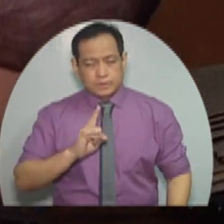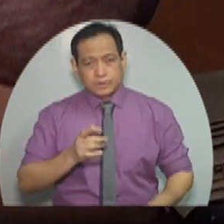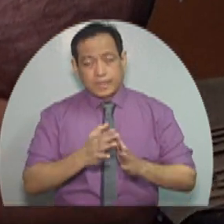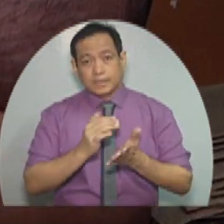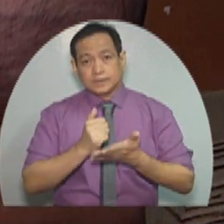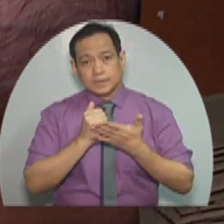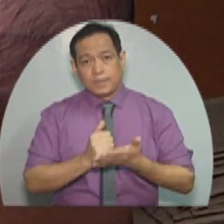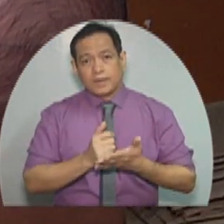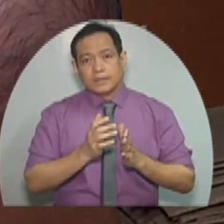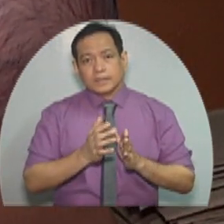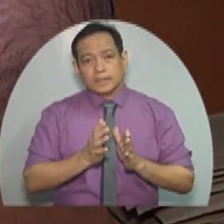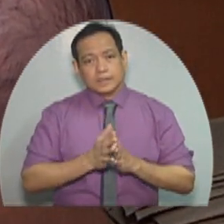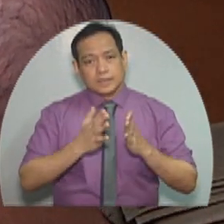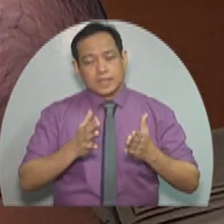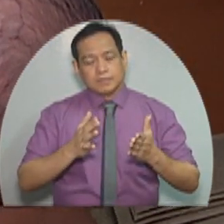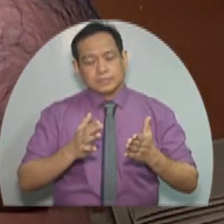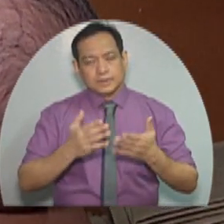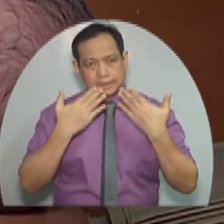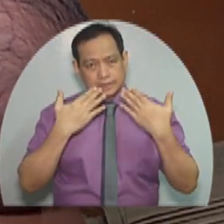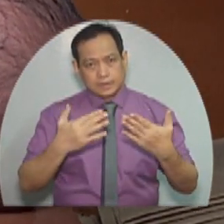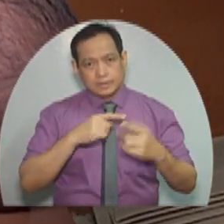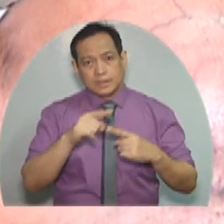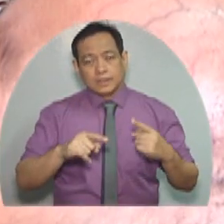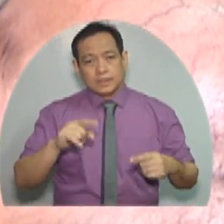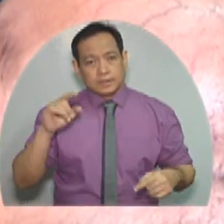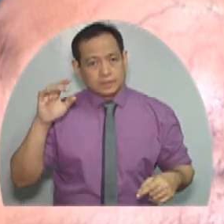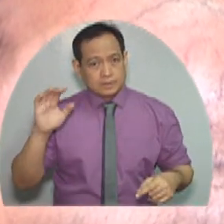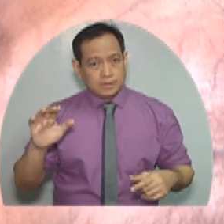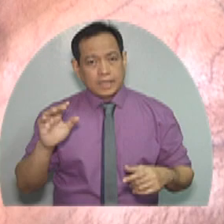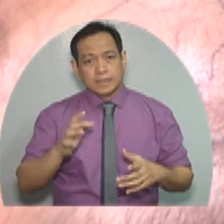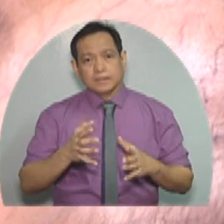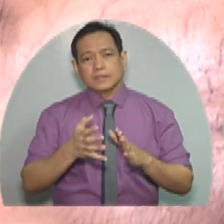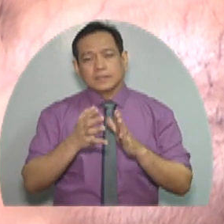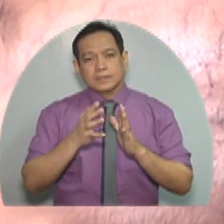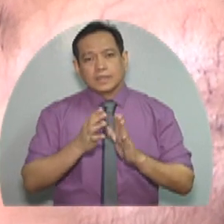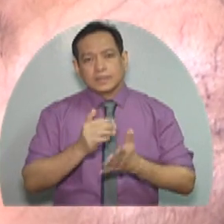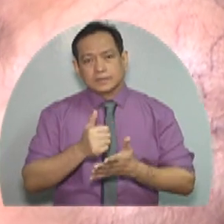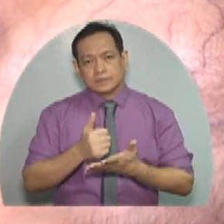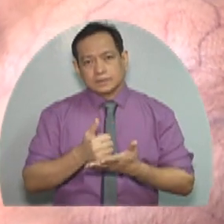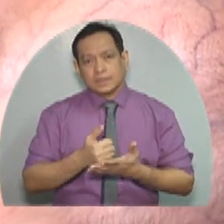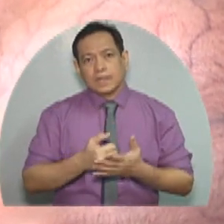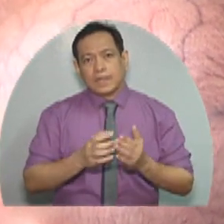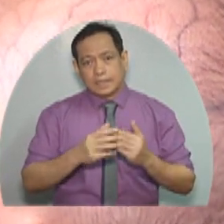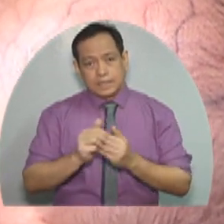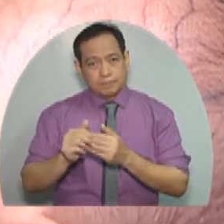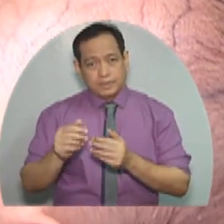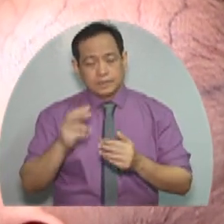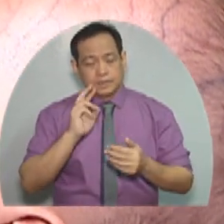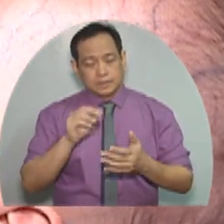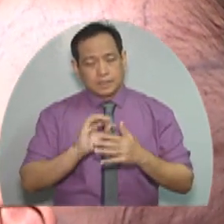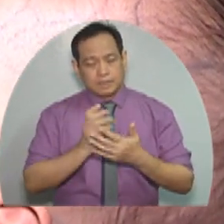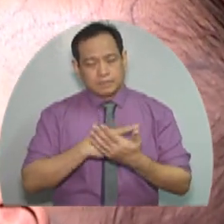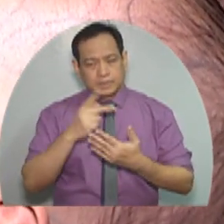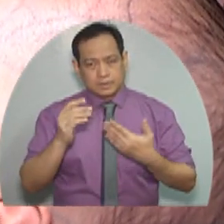siya lalapit. Laking pasasalamat niya na mayroon isang tao nagmaganda loob na samahan siya sa ating programa.